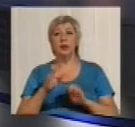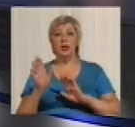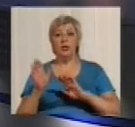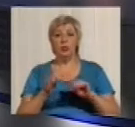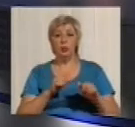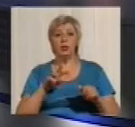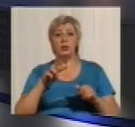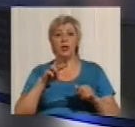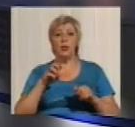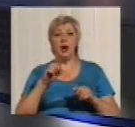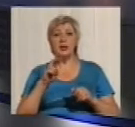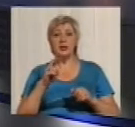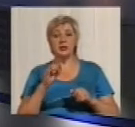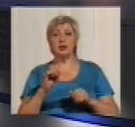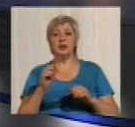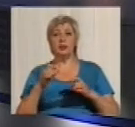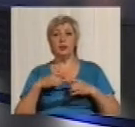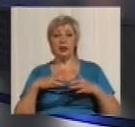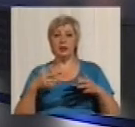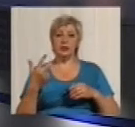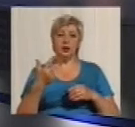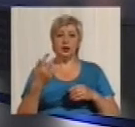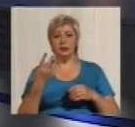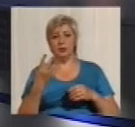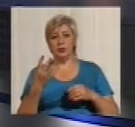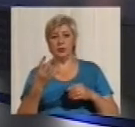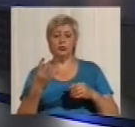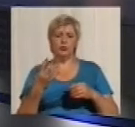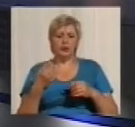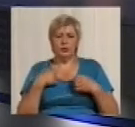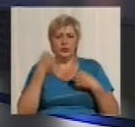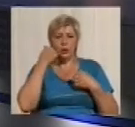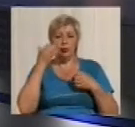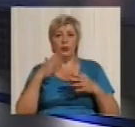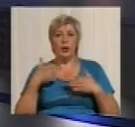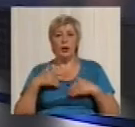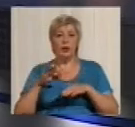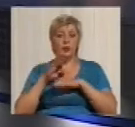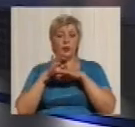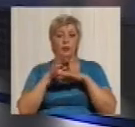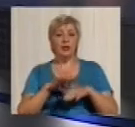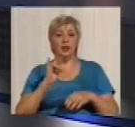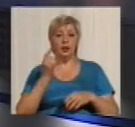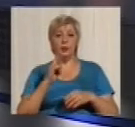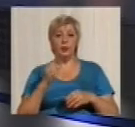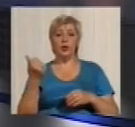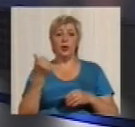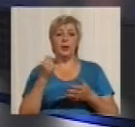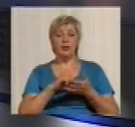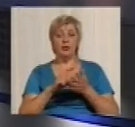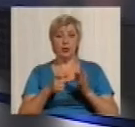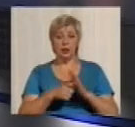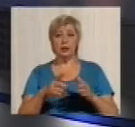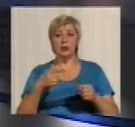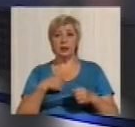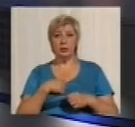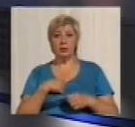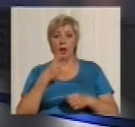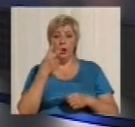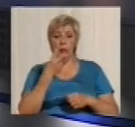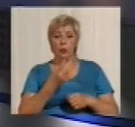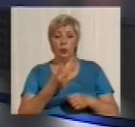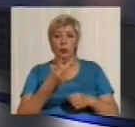майских праздников, 3 или 4, я уже точно не помню, мы привели ребенка, первоклассника, в школу, увидели на